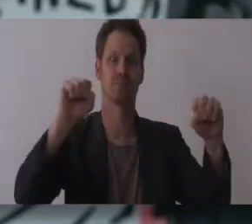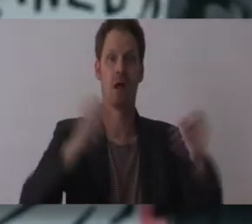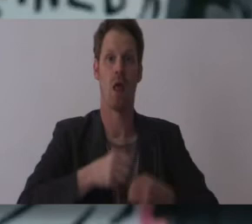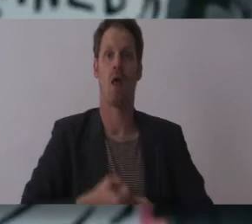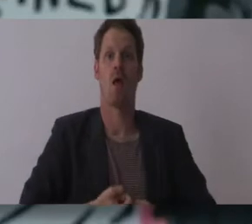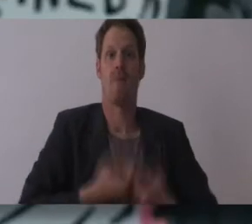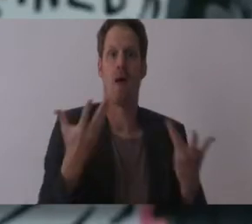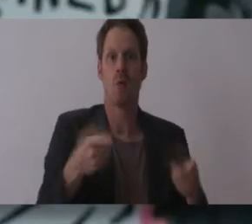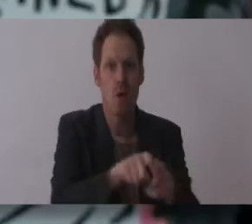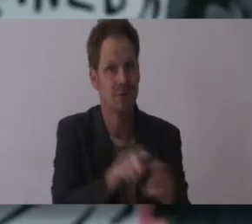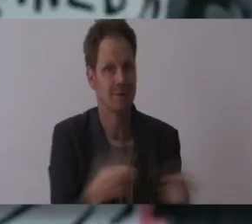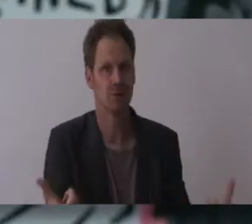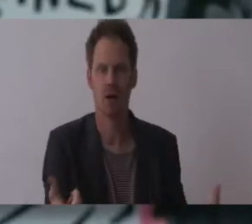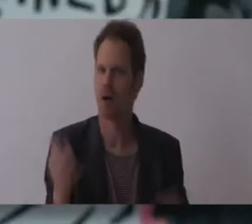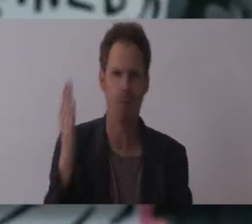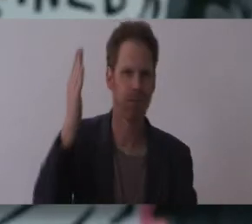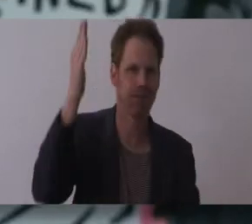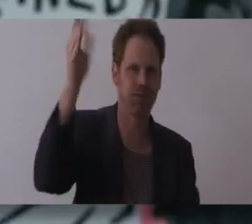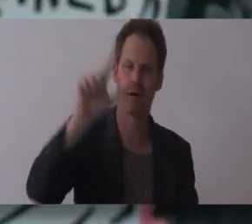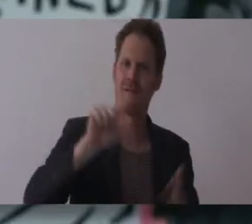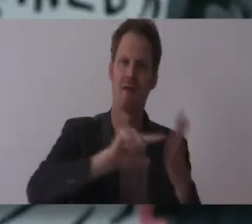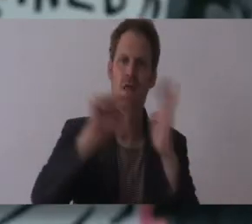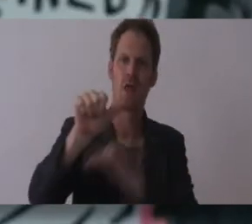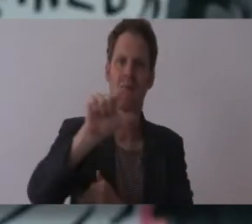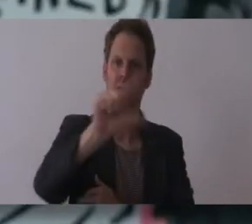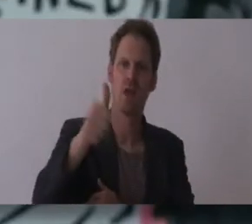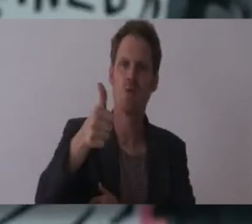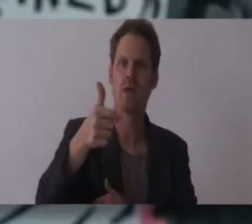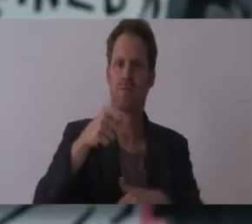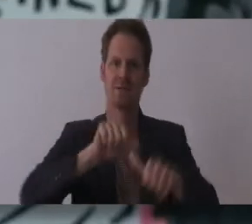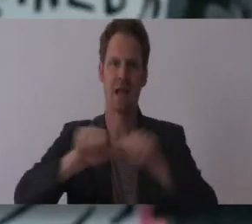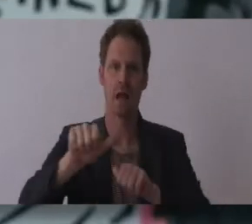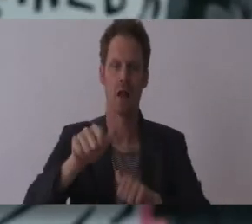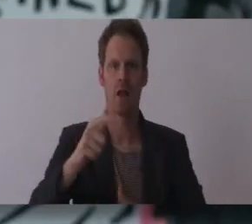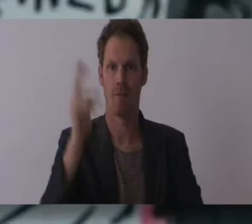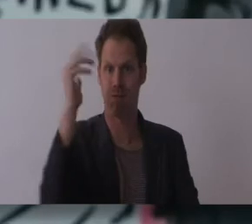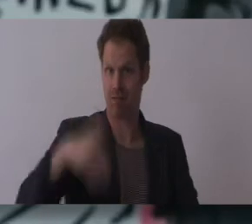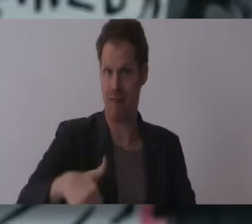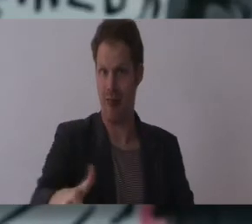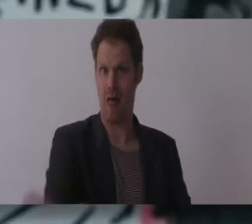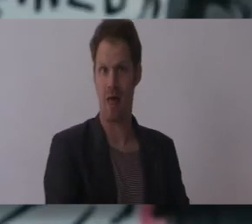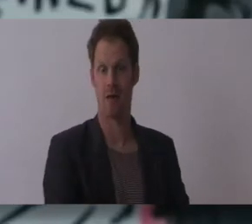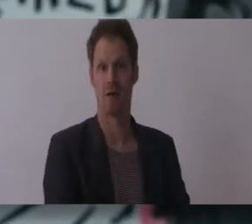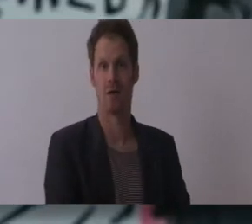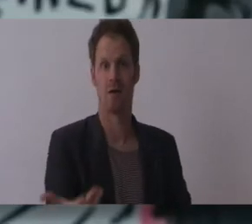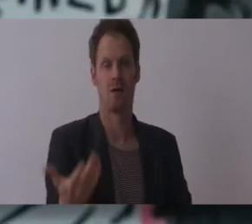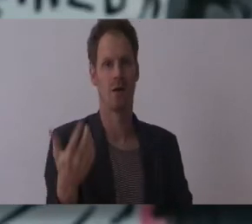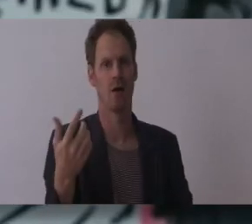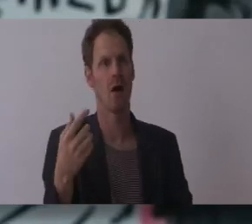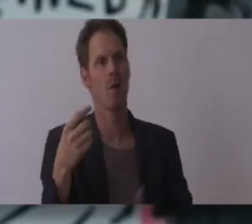part ? Donc c'est une espèce d'utopie du XXIe siècle qui démarre à l'heure actuelle. Et